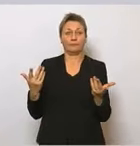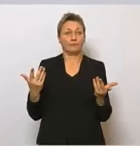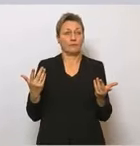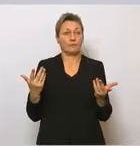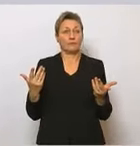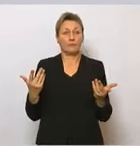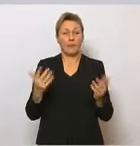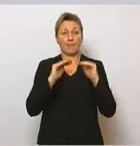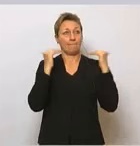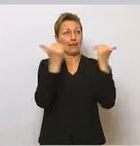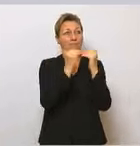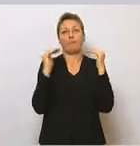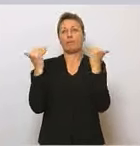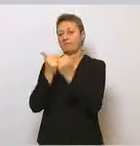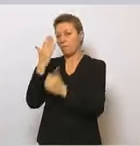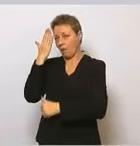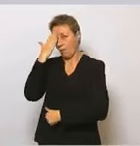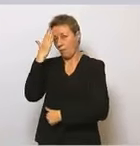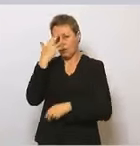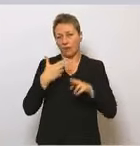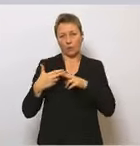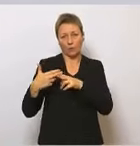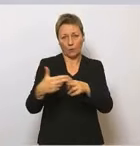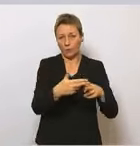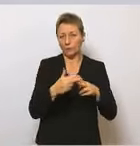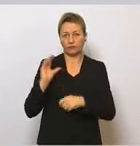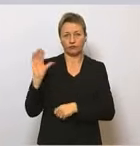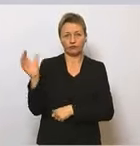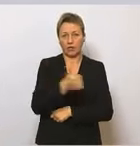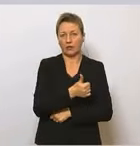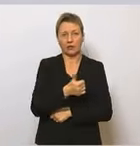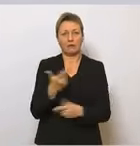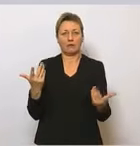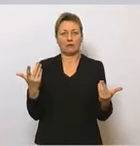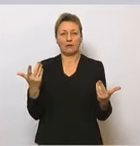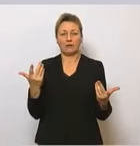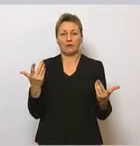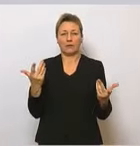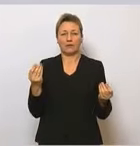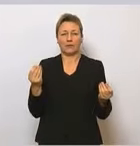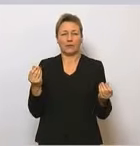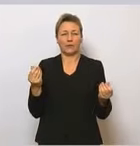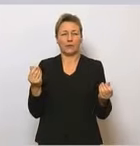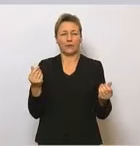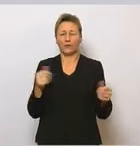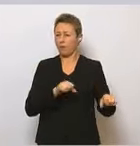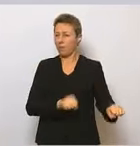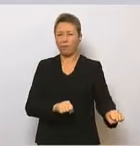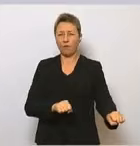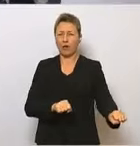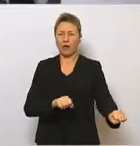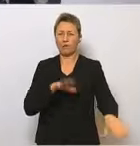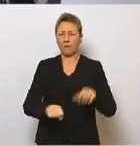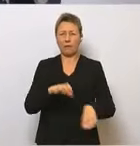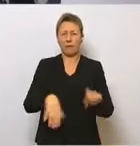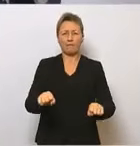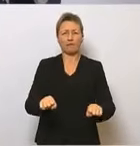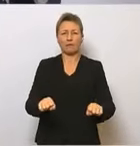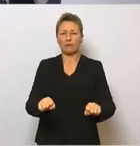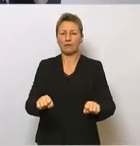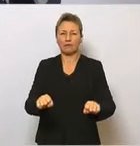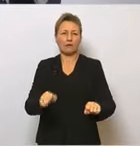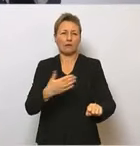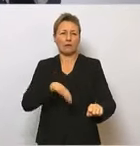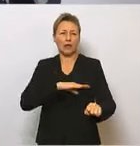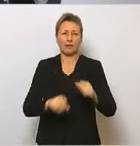plus grandes plateformes, dont nous connaissons tous les noms, ont acquis énormément de pouvoir de marché grâce à leur innovation